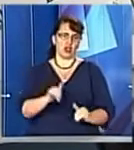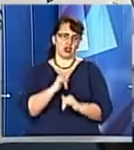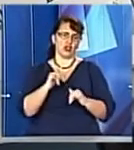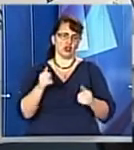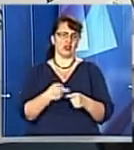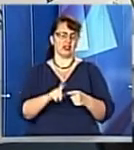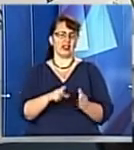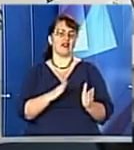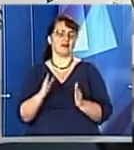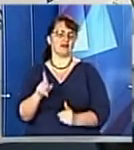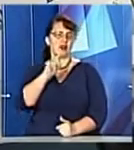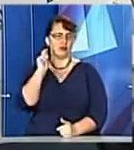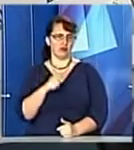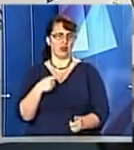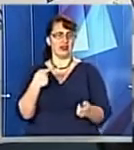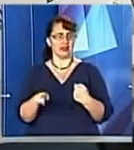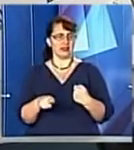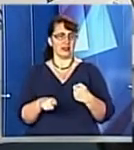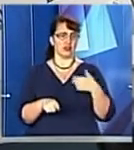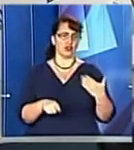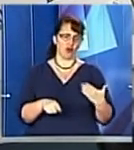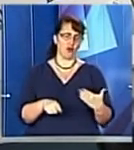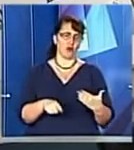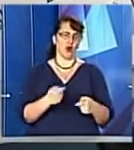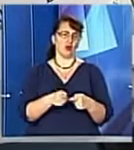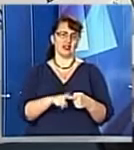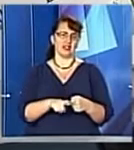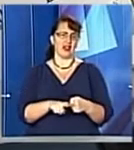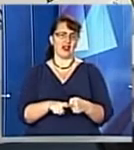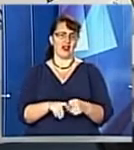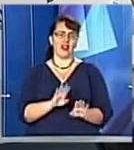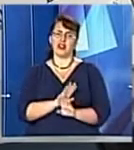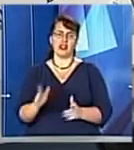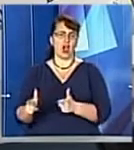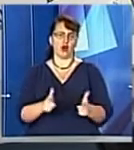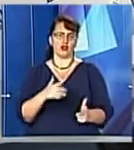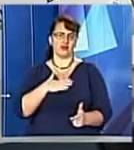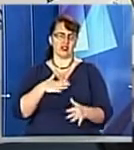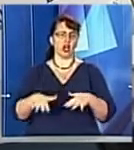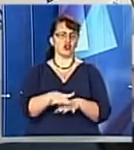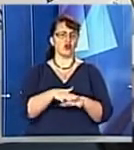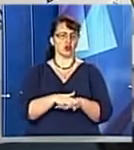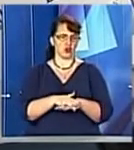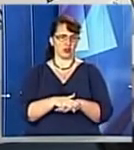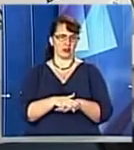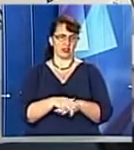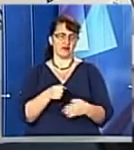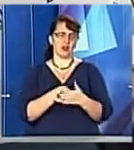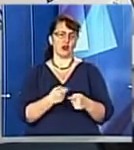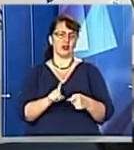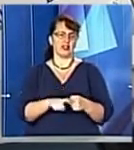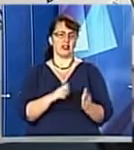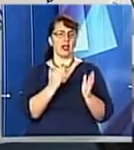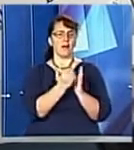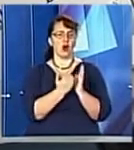системи в Україні. З іншого боку, в іншій площині, це все ж таки неготовність нашого суспільства до цієї